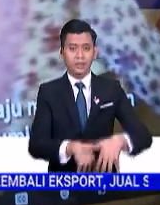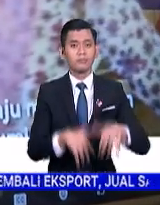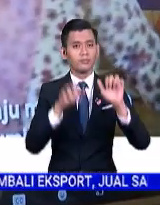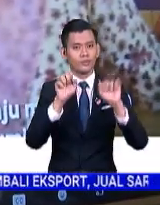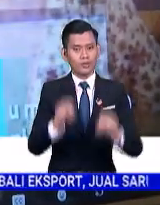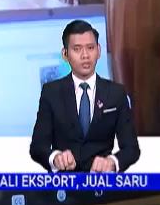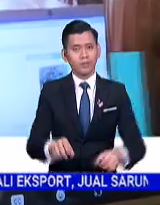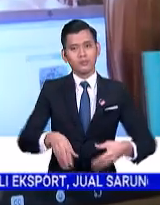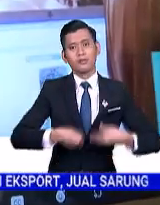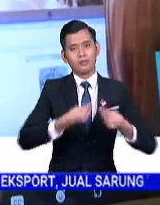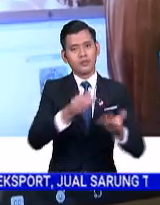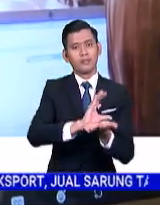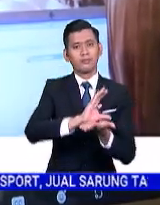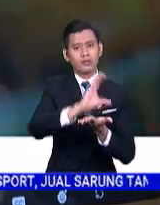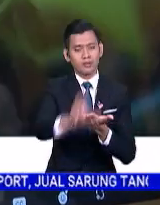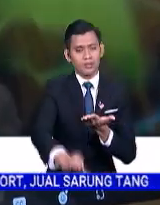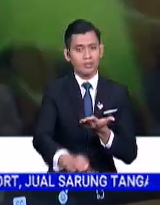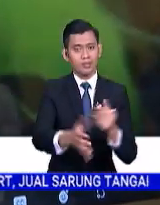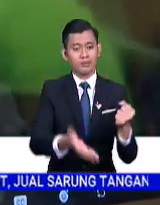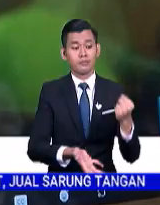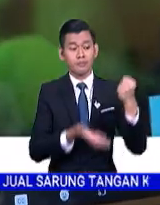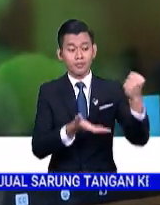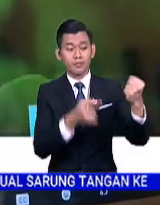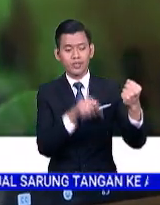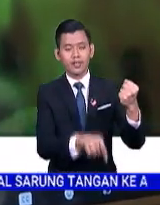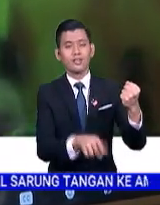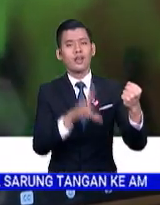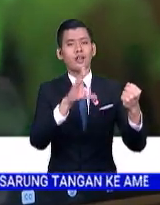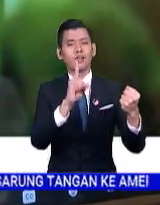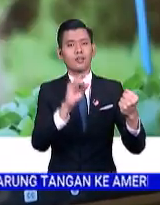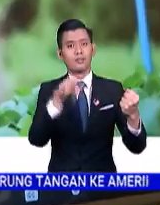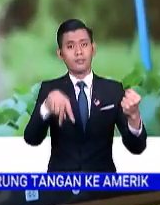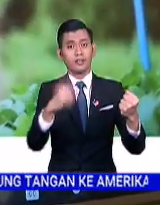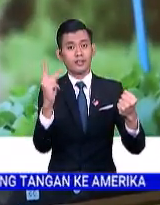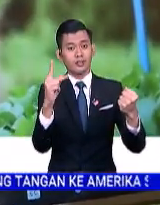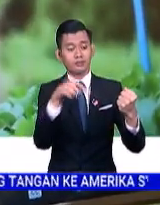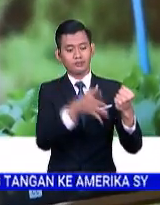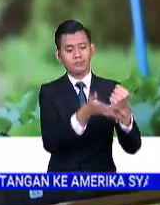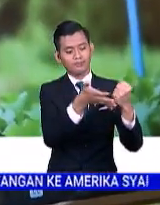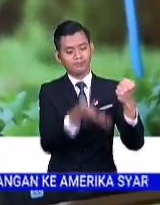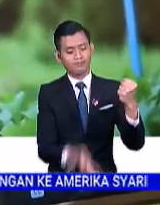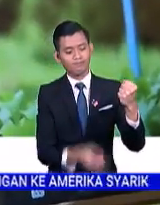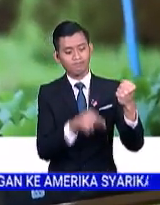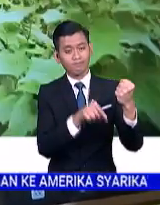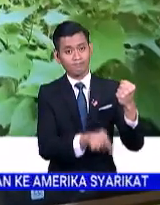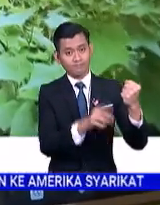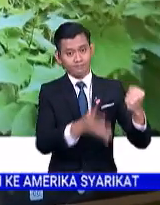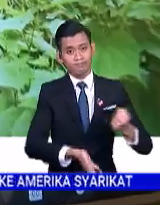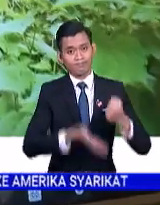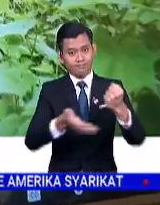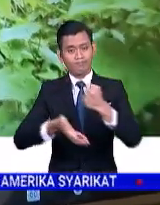pelaburan dalam dana Deepika ini jadi ya dana ini digunakan dilaporkan